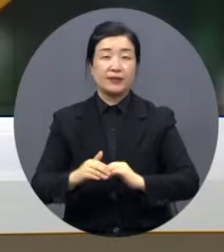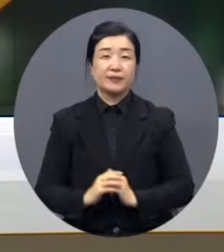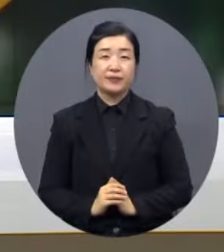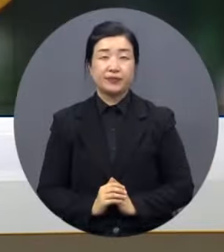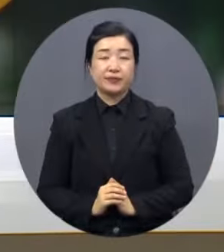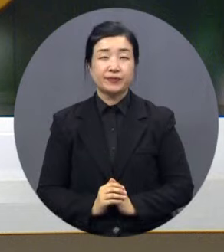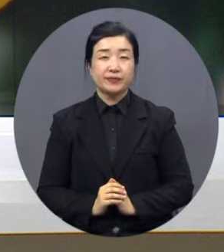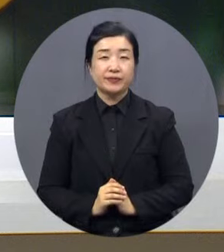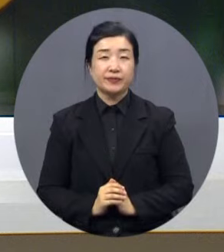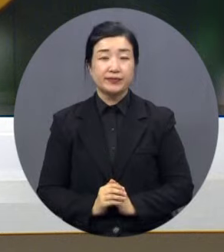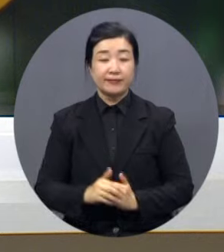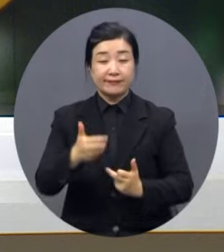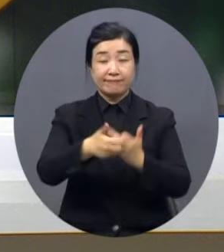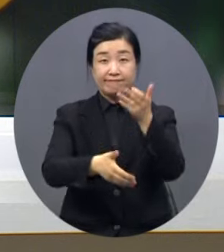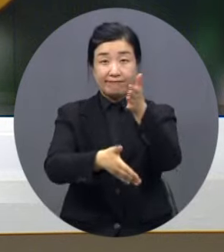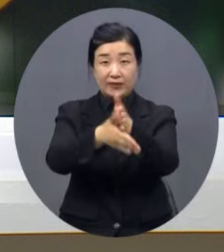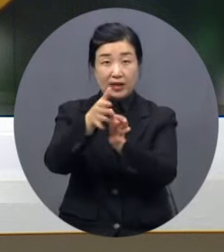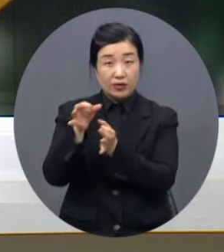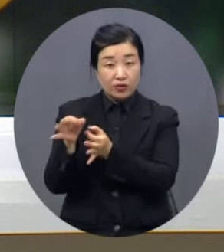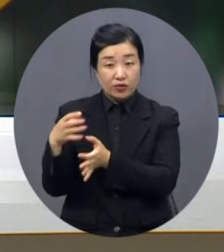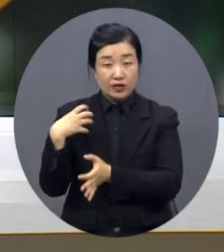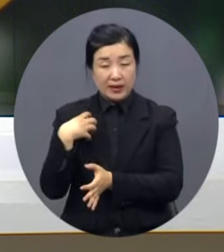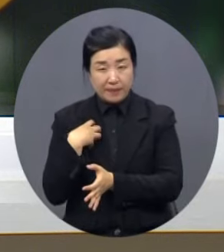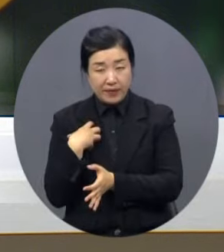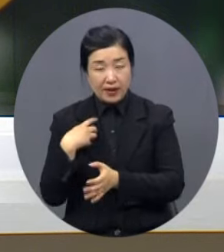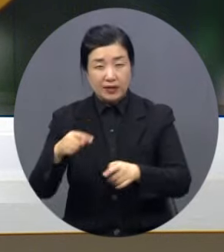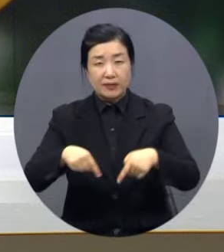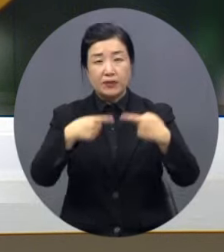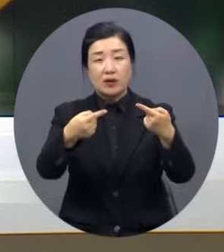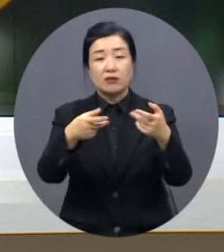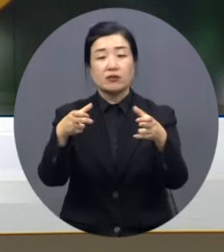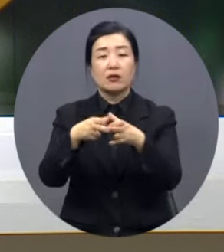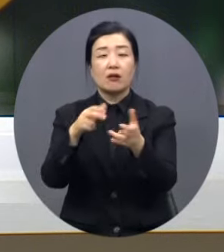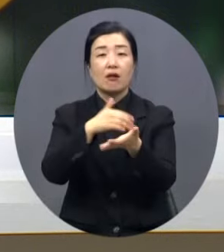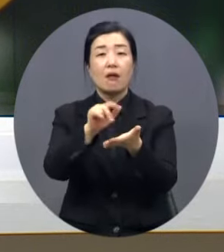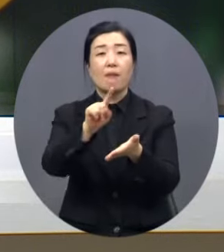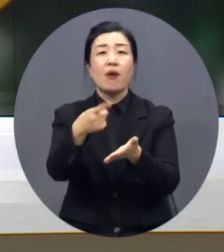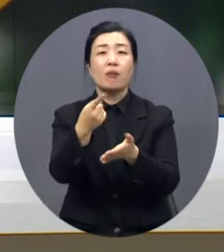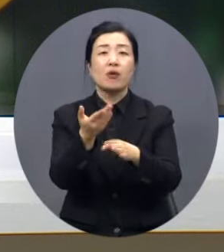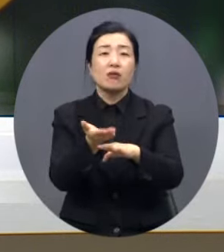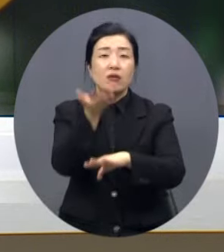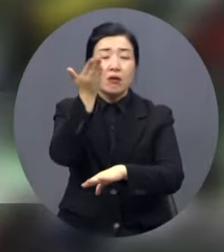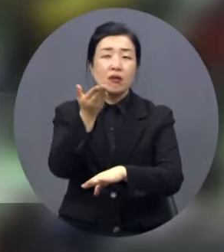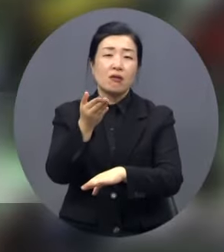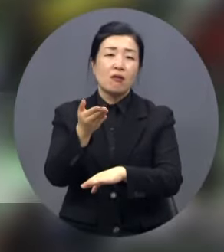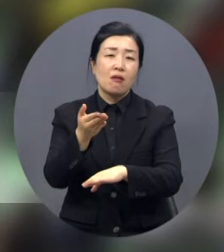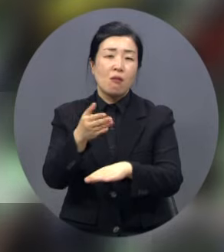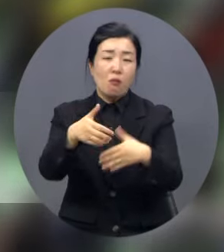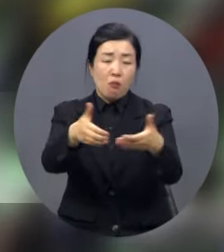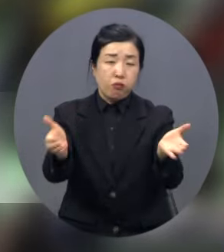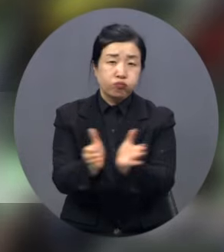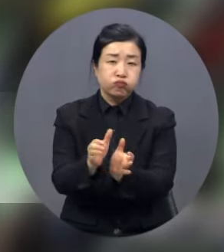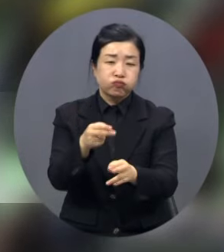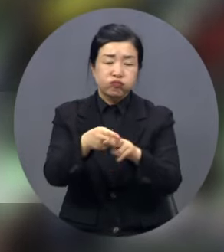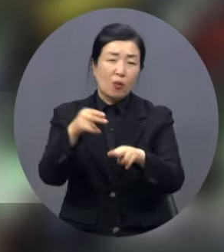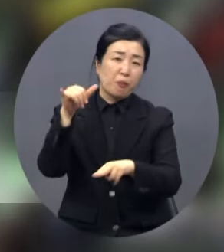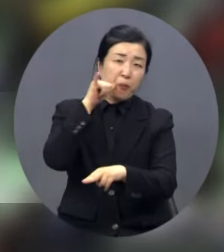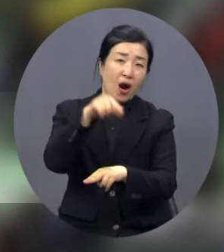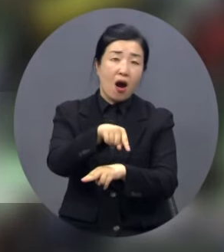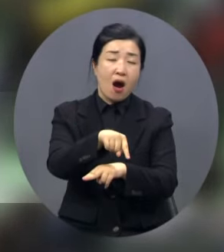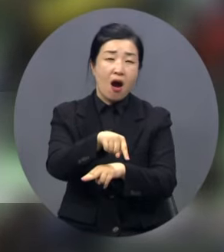엽니다 서기포 시가 주최한 행사에 참석한 장애인 대명이 집단 식중독 의심 증세를 보여